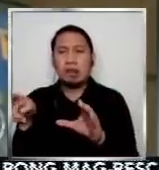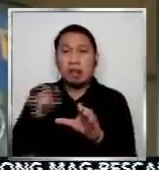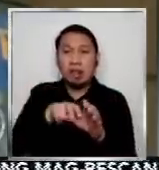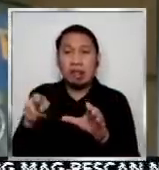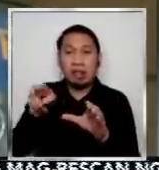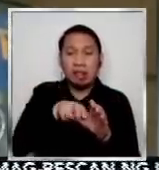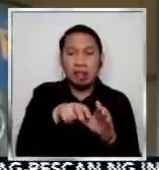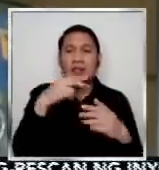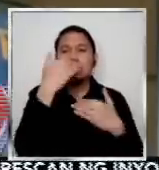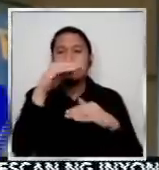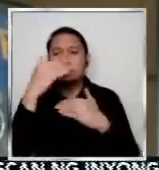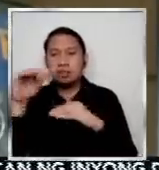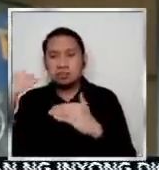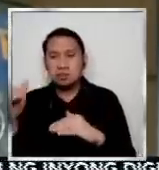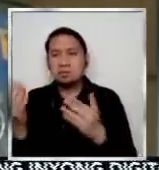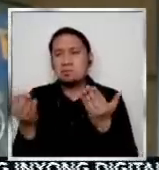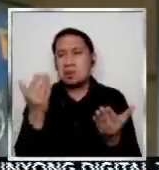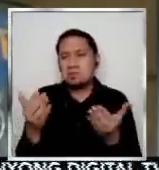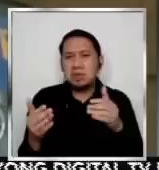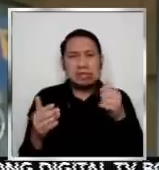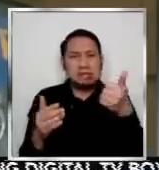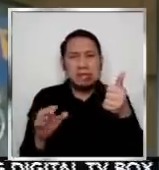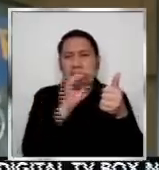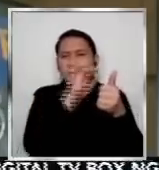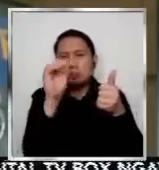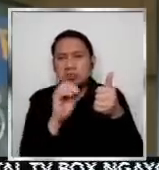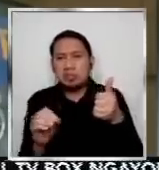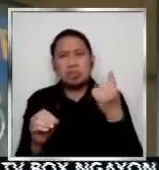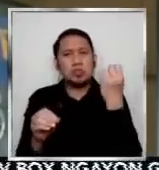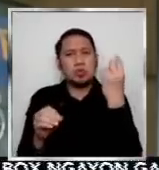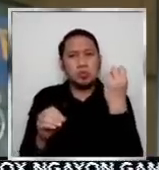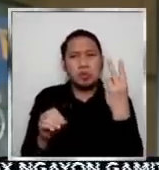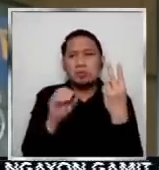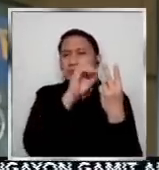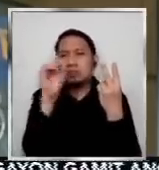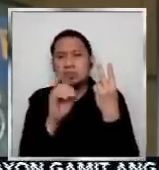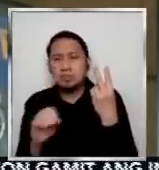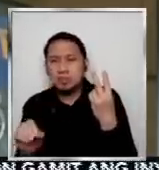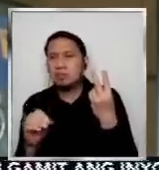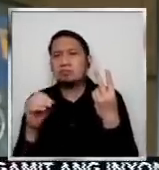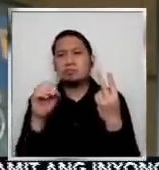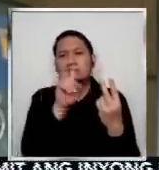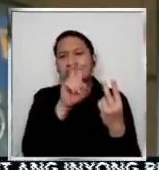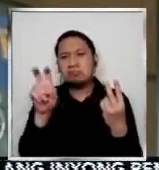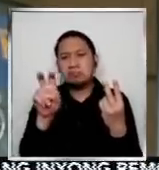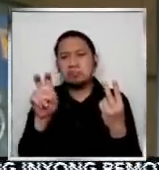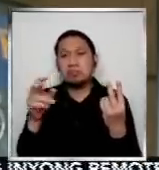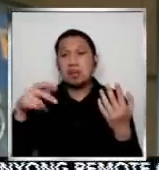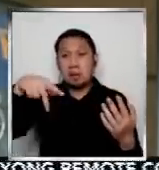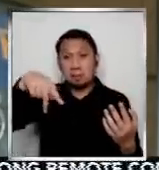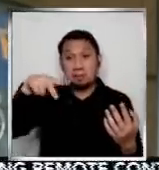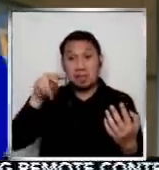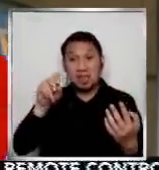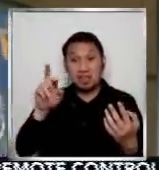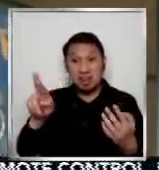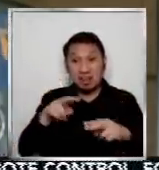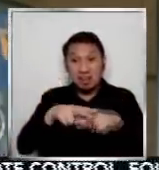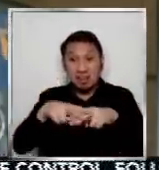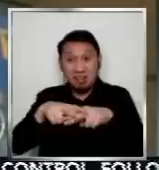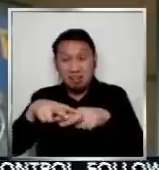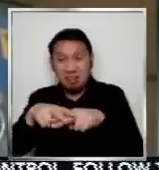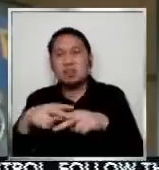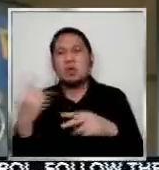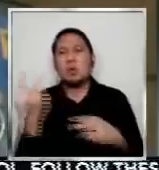will be an average of 10 to 12% sa LRT at MRT. Doon sa PNRO, ang capacity, mga